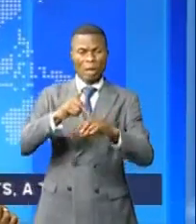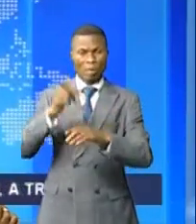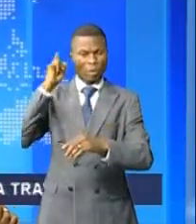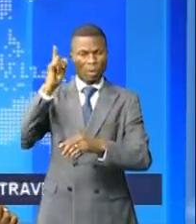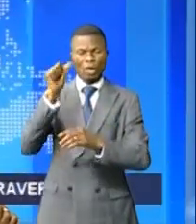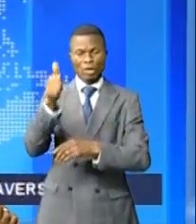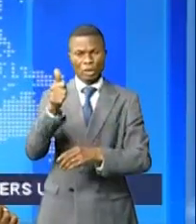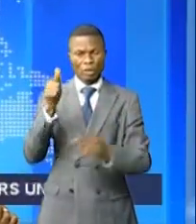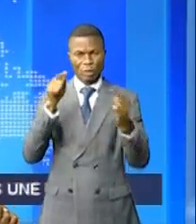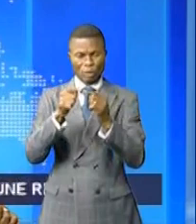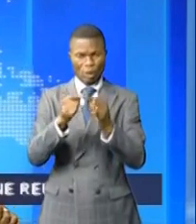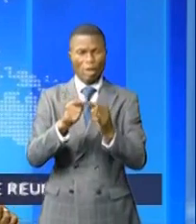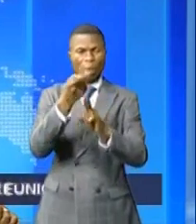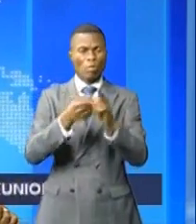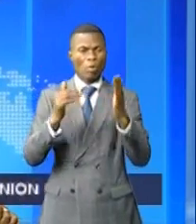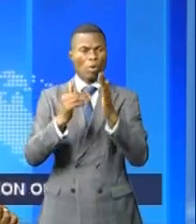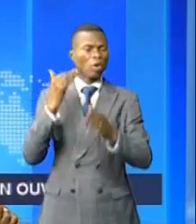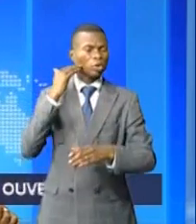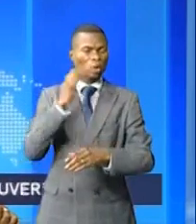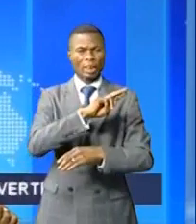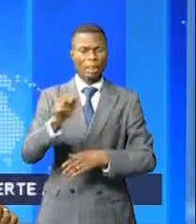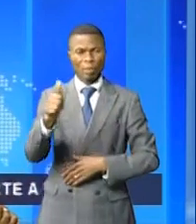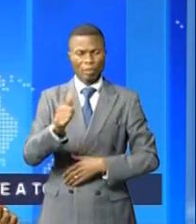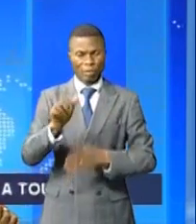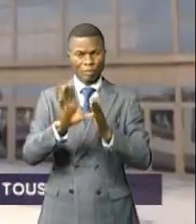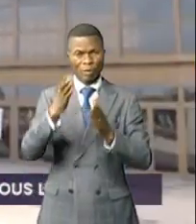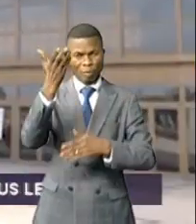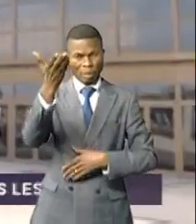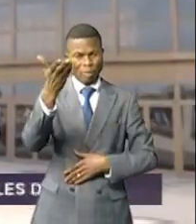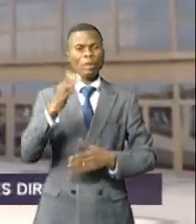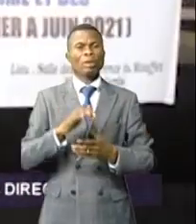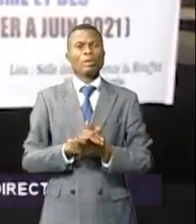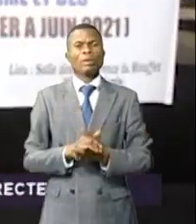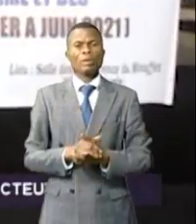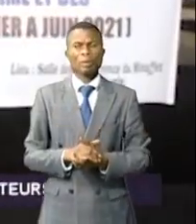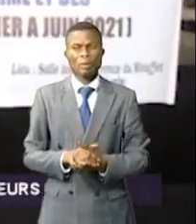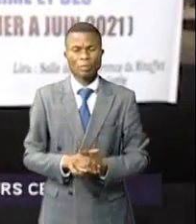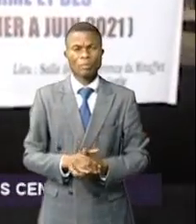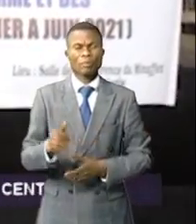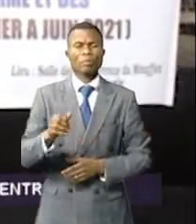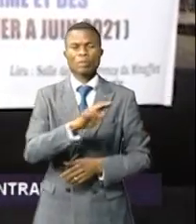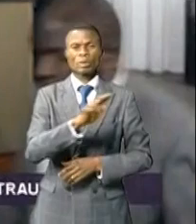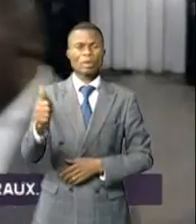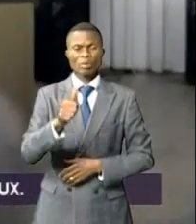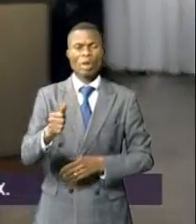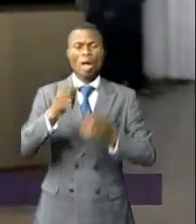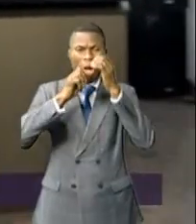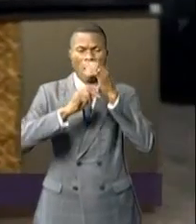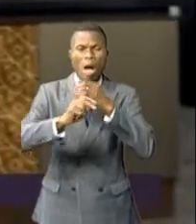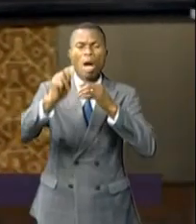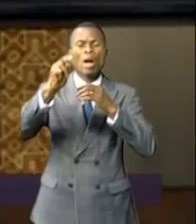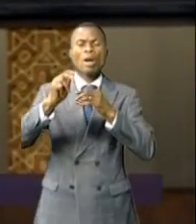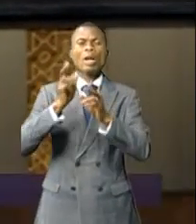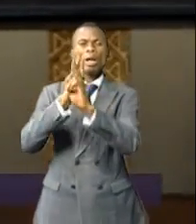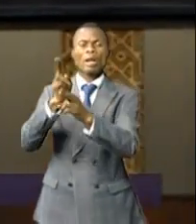de janvier à juin 2021. Reportage. 5 août 2021, publication du rapport